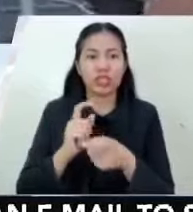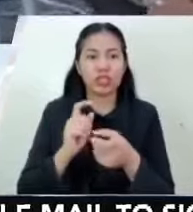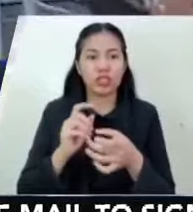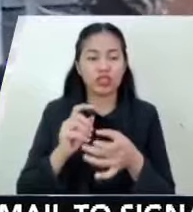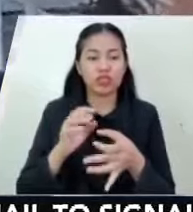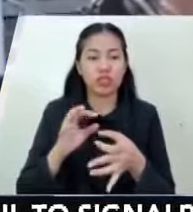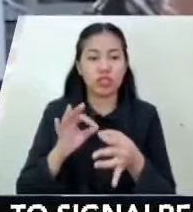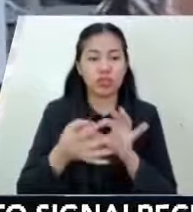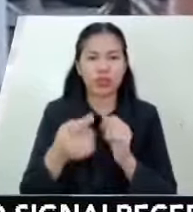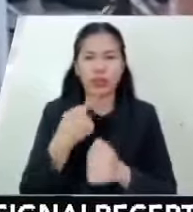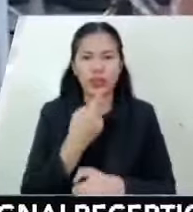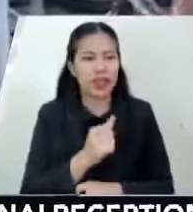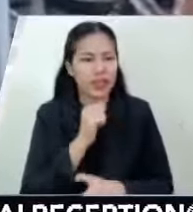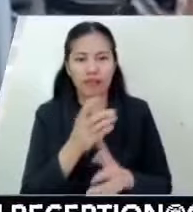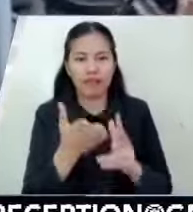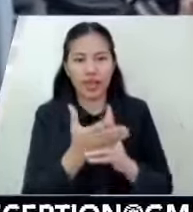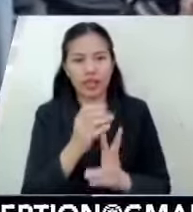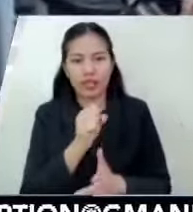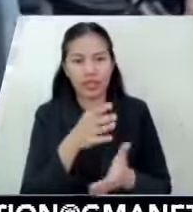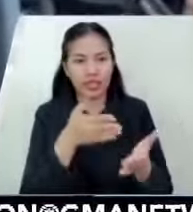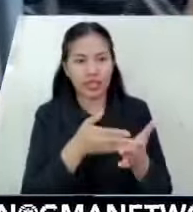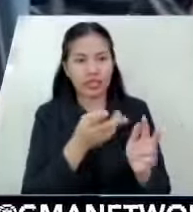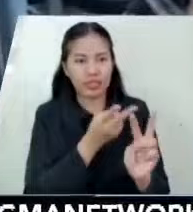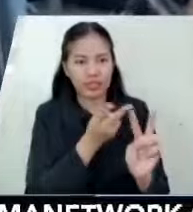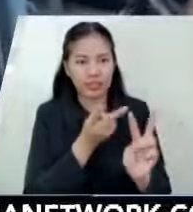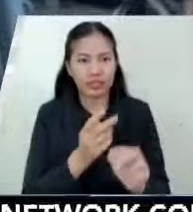ng reklamo.